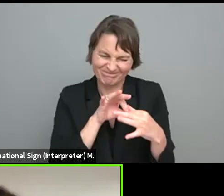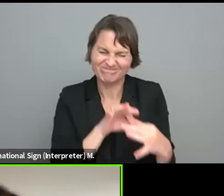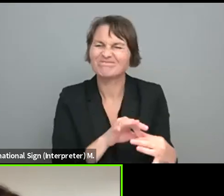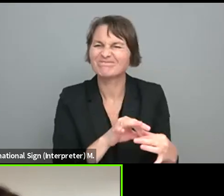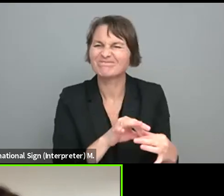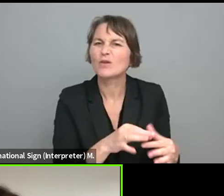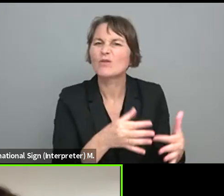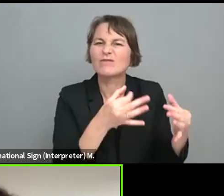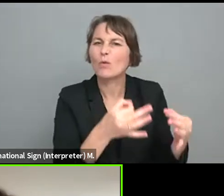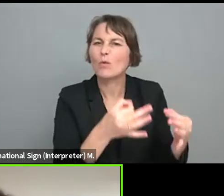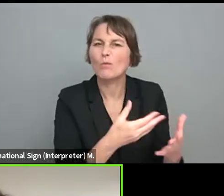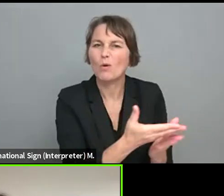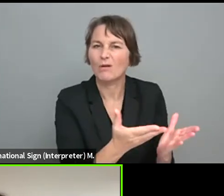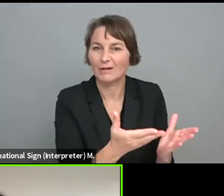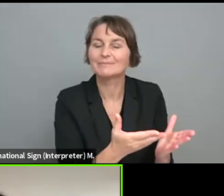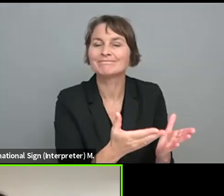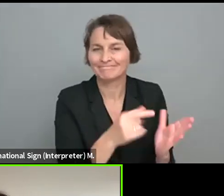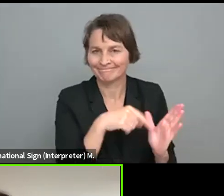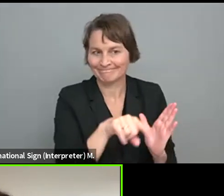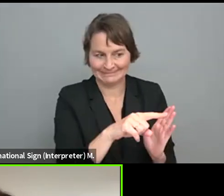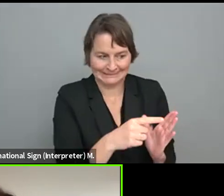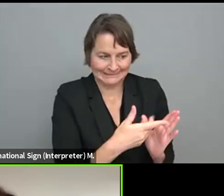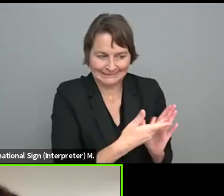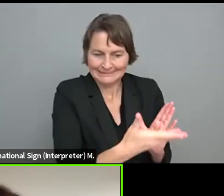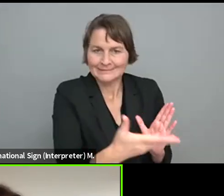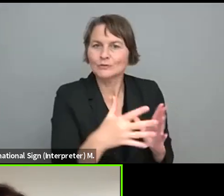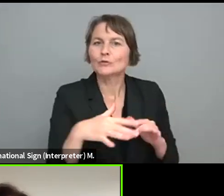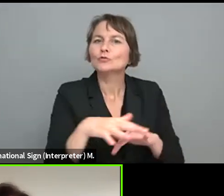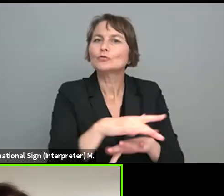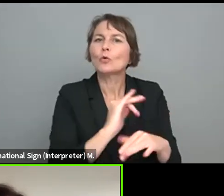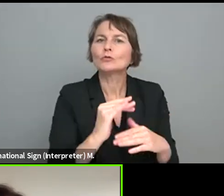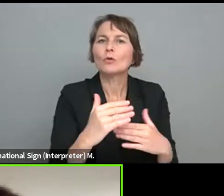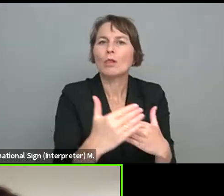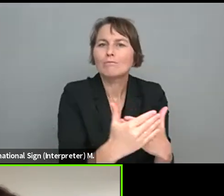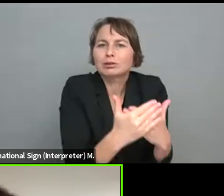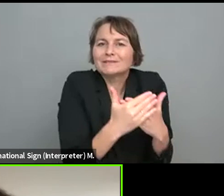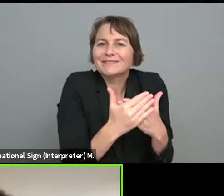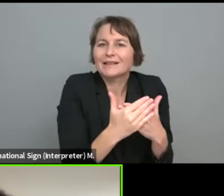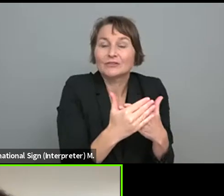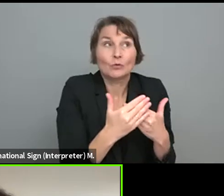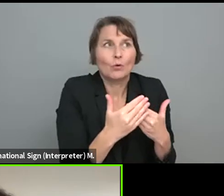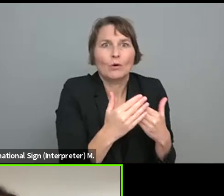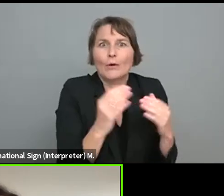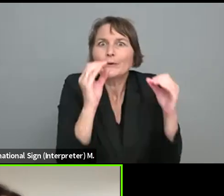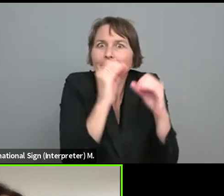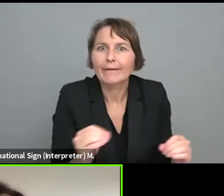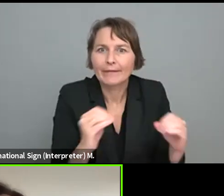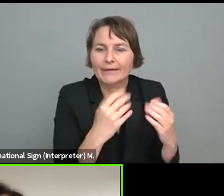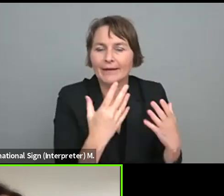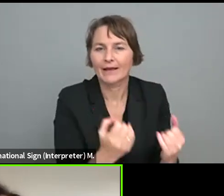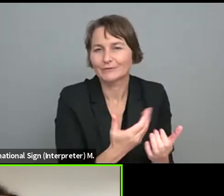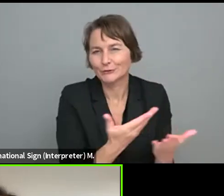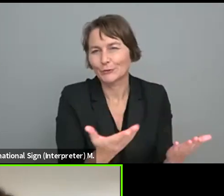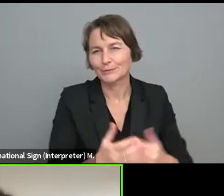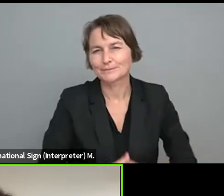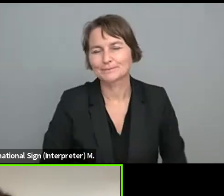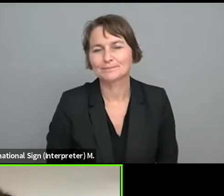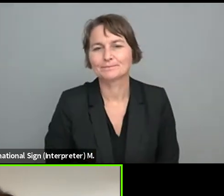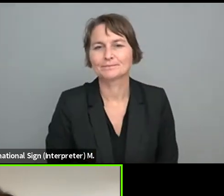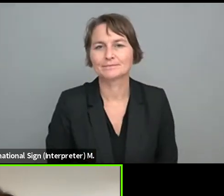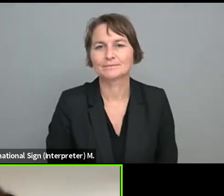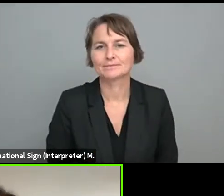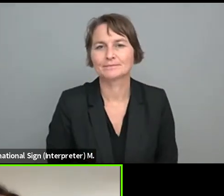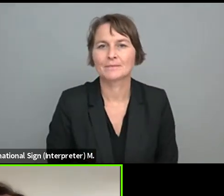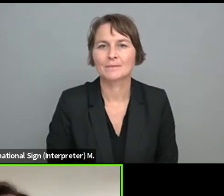ou pas du tout. Étant donné le rôle traditionnel qui lui y sont attribués en général,